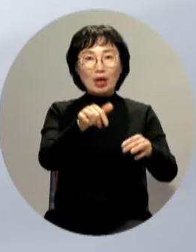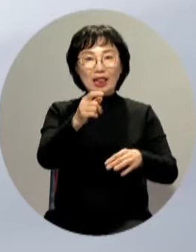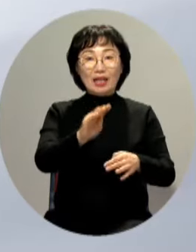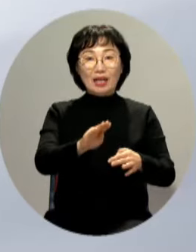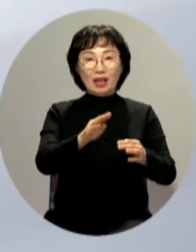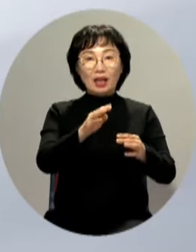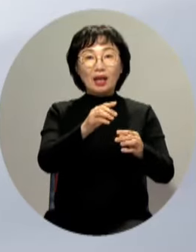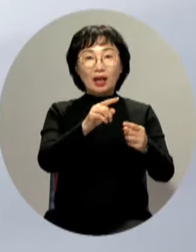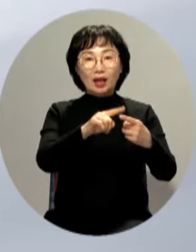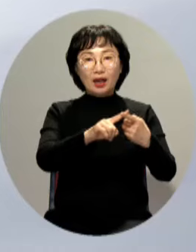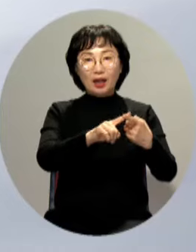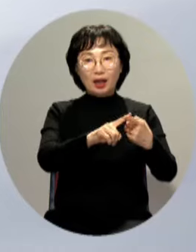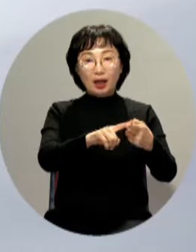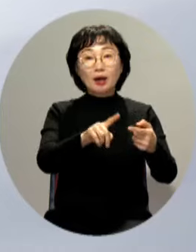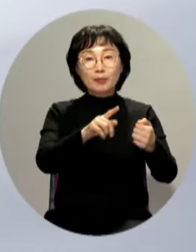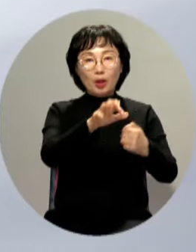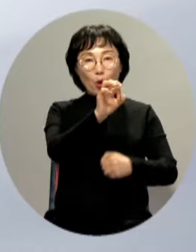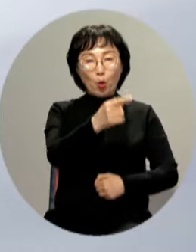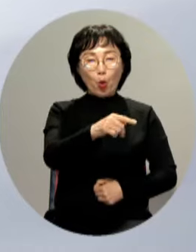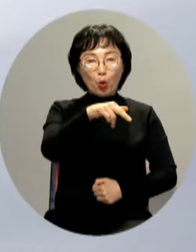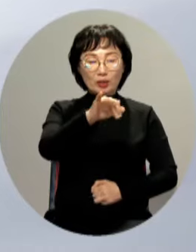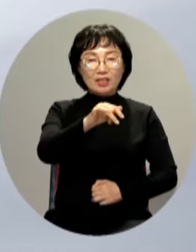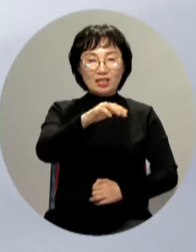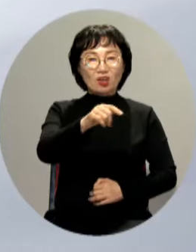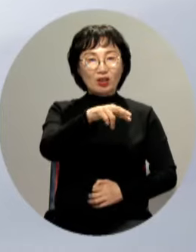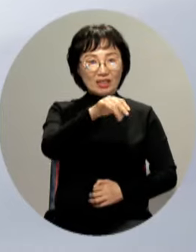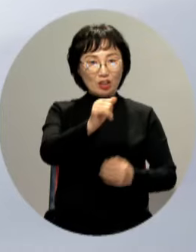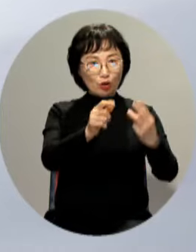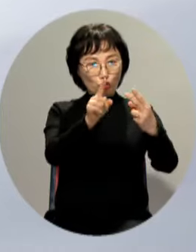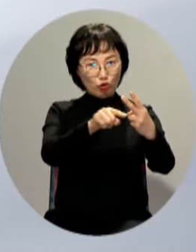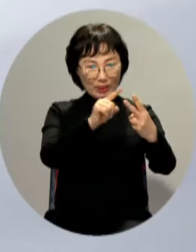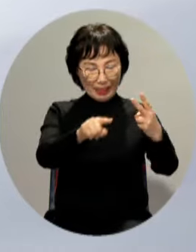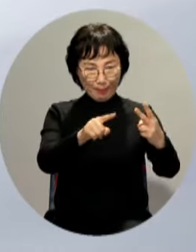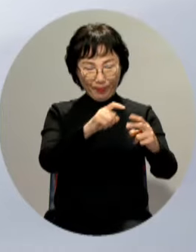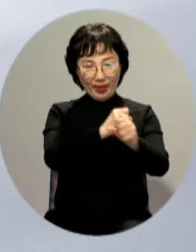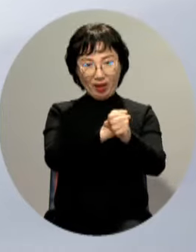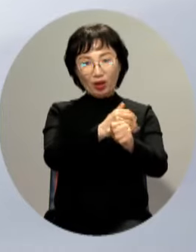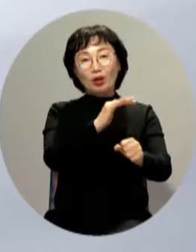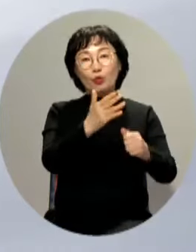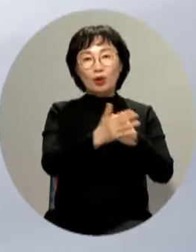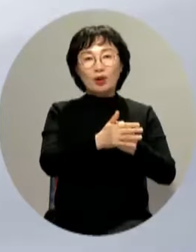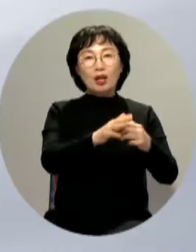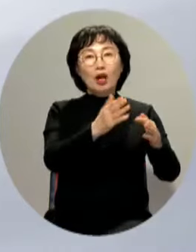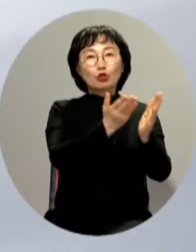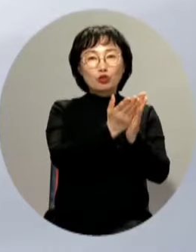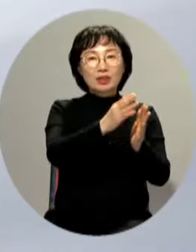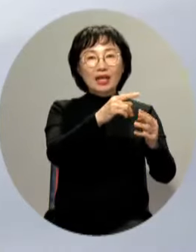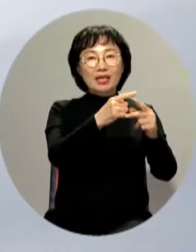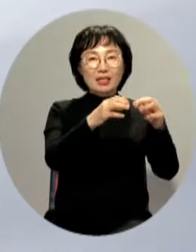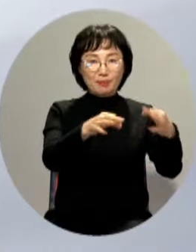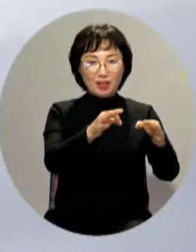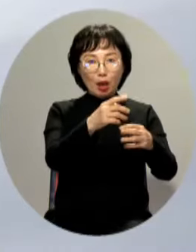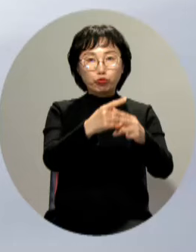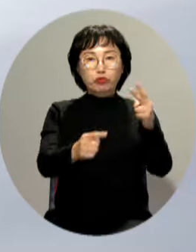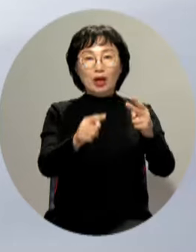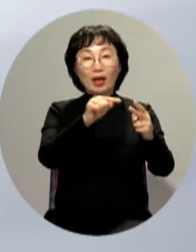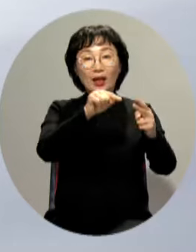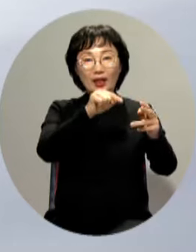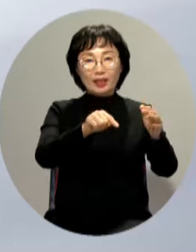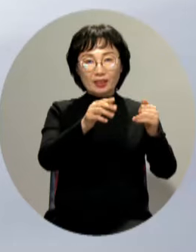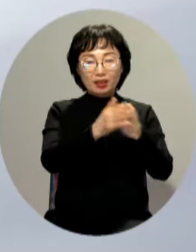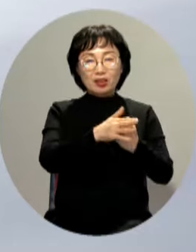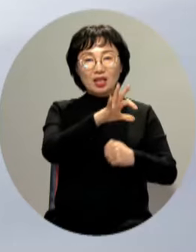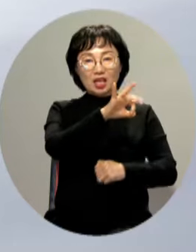민주당 신영대 국민의 힘 오지성 후보가 맞붙습니다 군산 김재 부의는 민주당 이원택